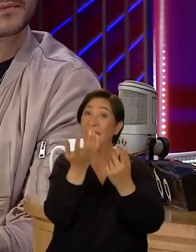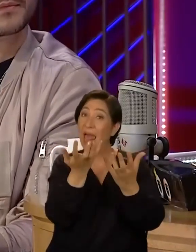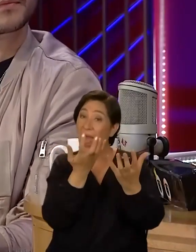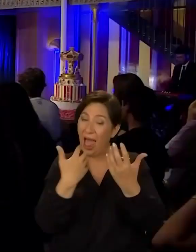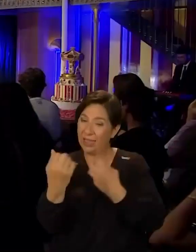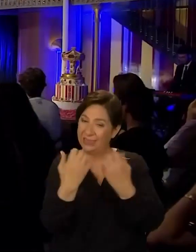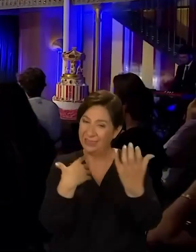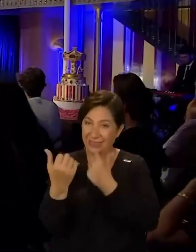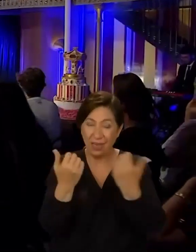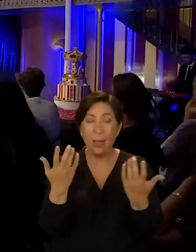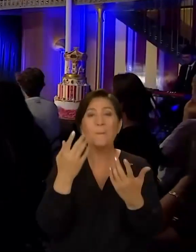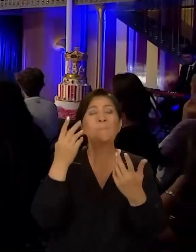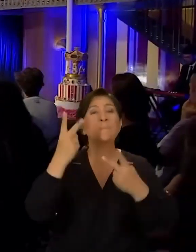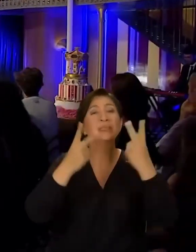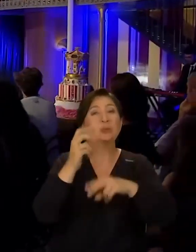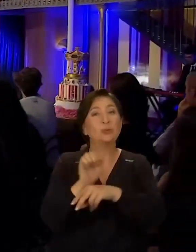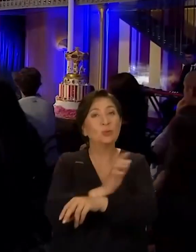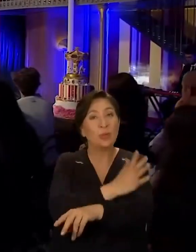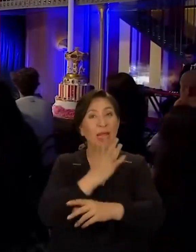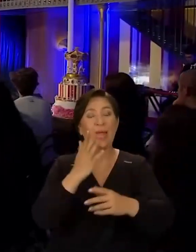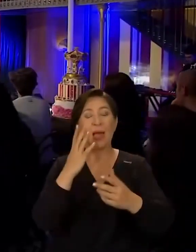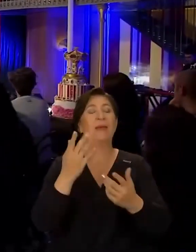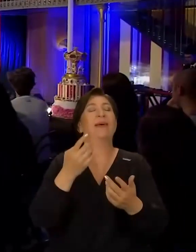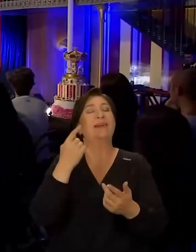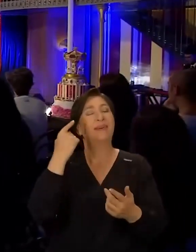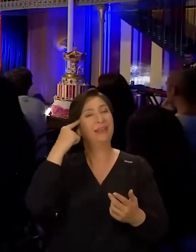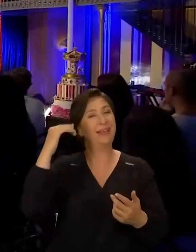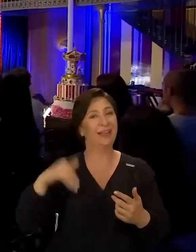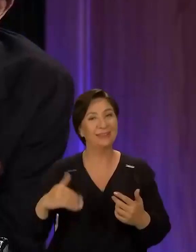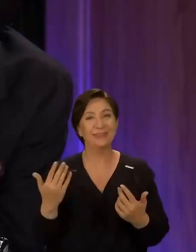şeyler alsınlar, bir takım duyguları karşılık bulsun,